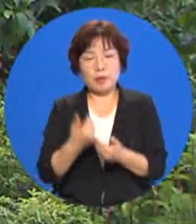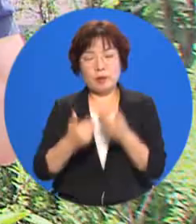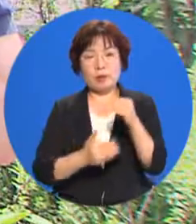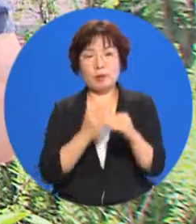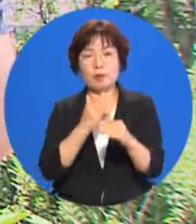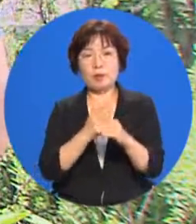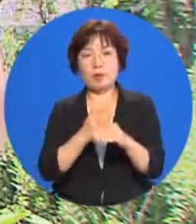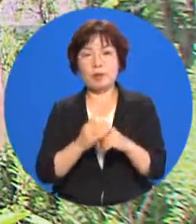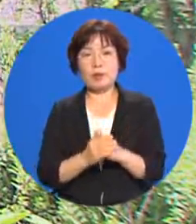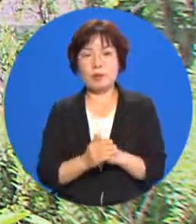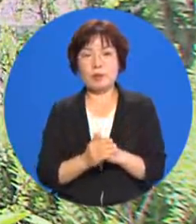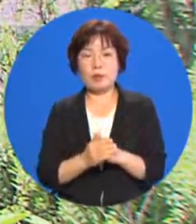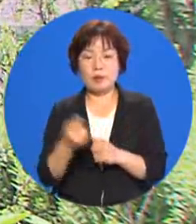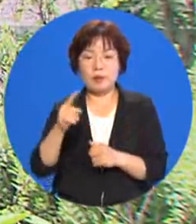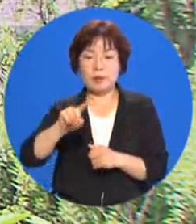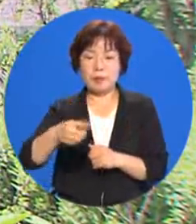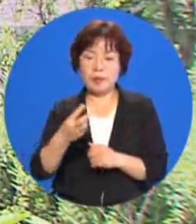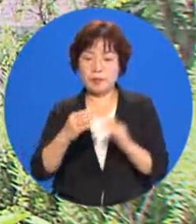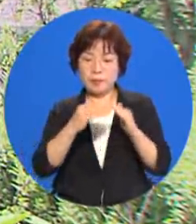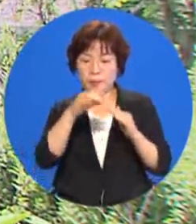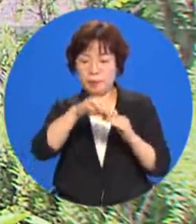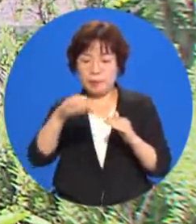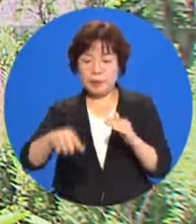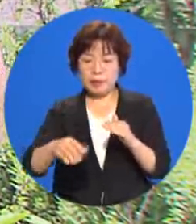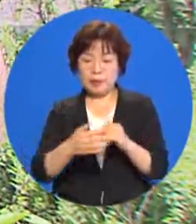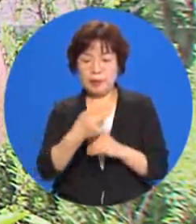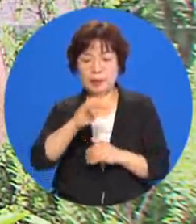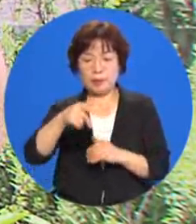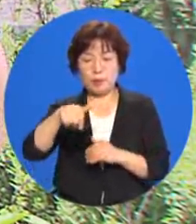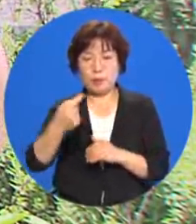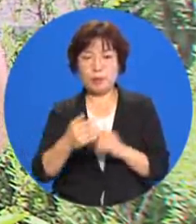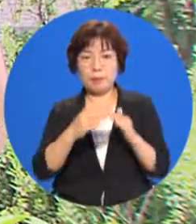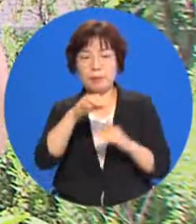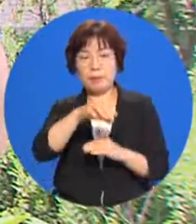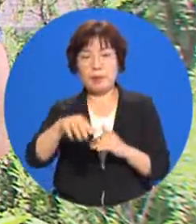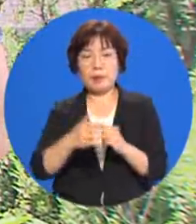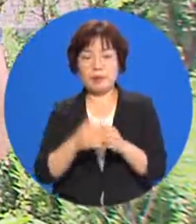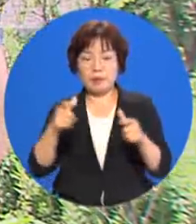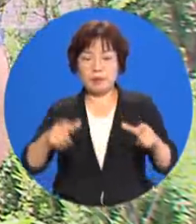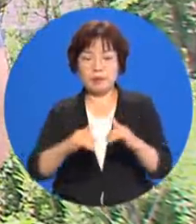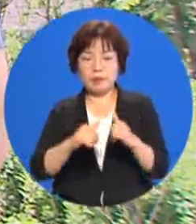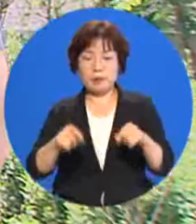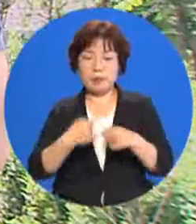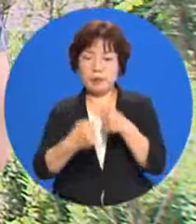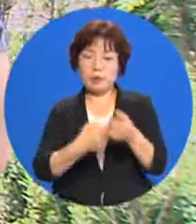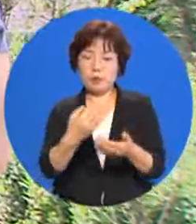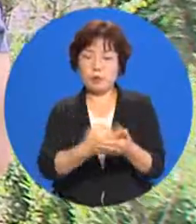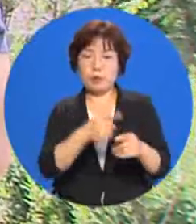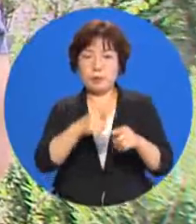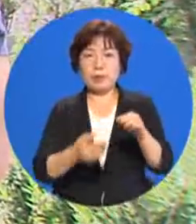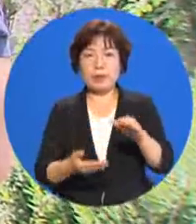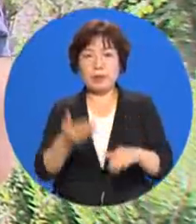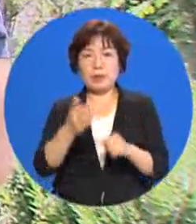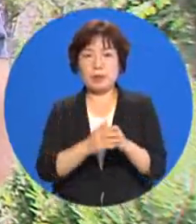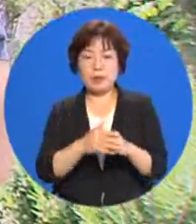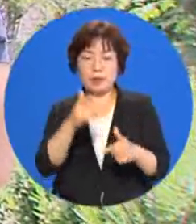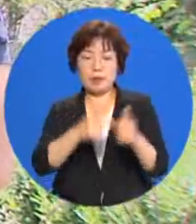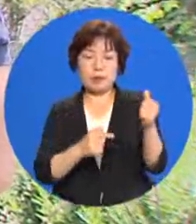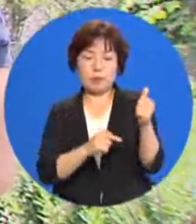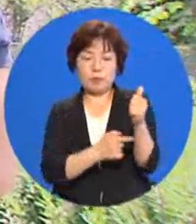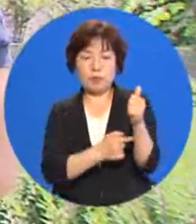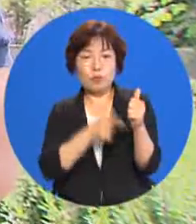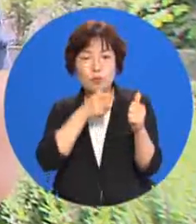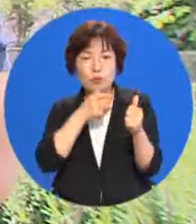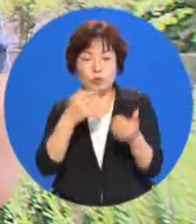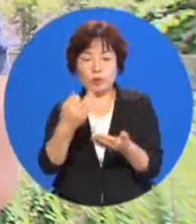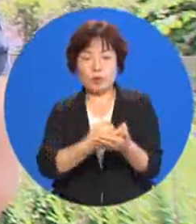있습니다. 130여 가구가 모여 살고 있는 답곡마을 일원입니다. 이곳 주민들의 한 해 수입의 절반 이상이 고르쇠 수액 채취에서 나오다